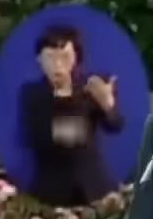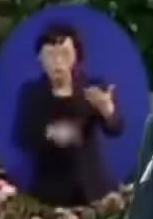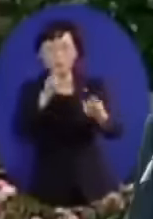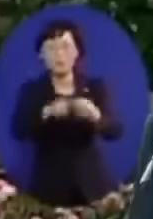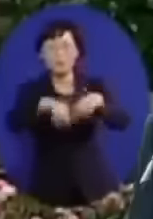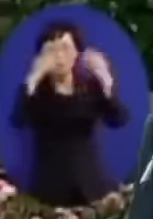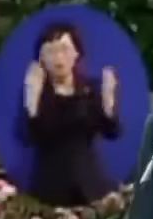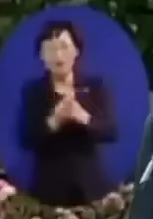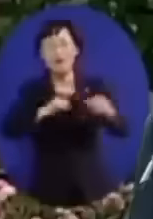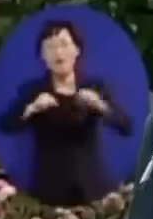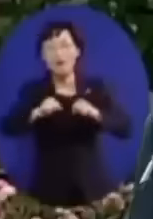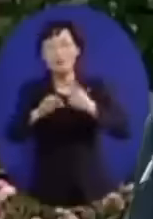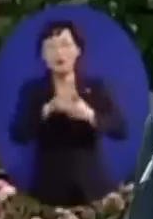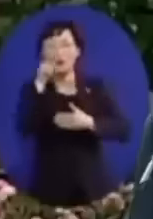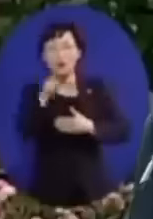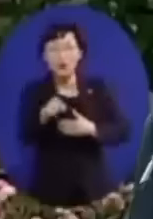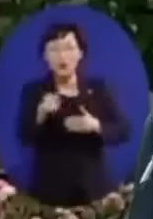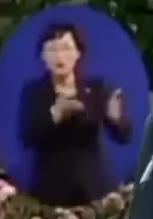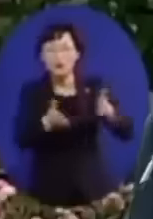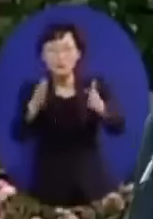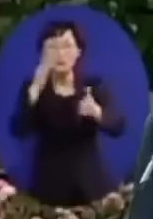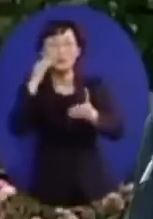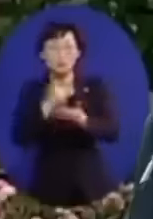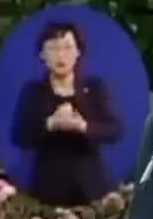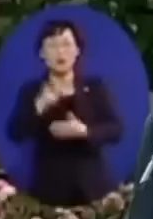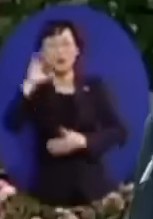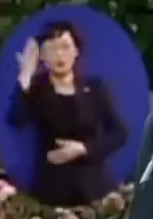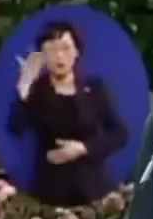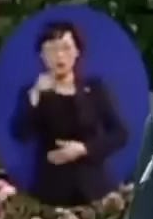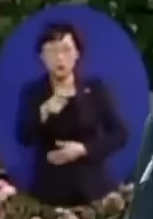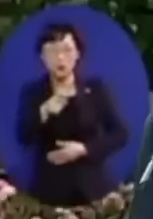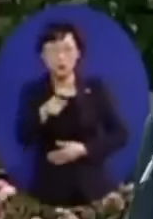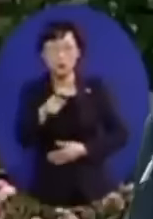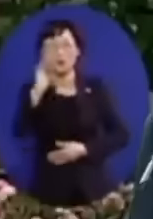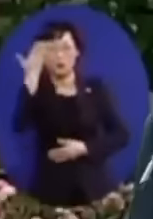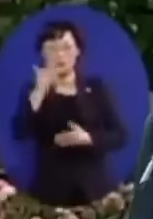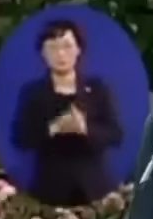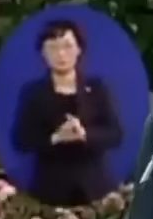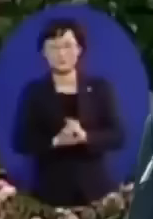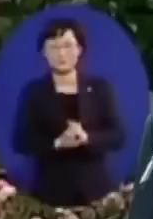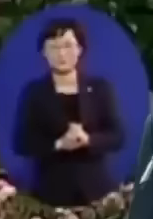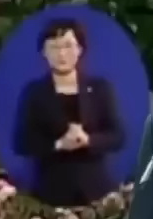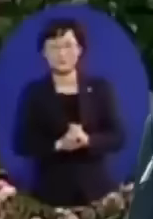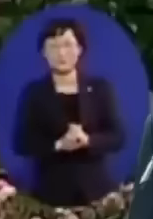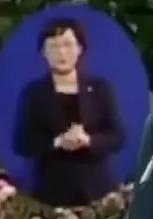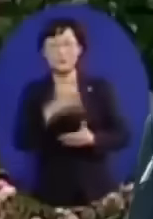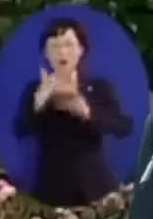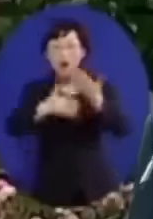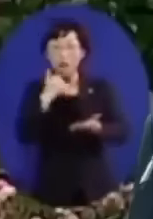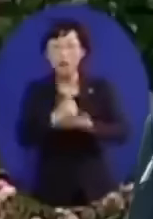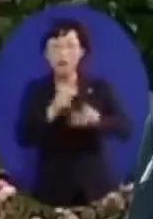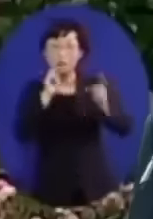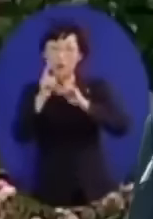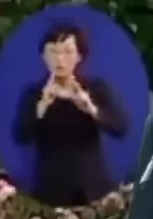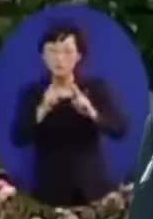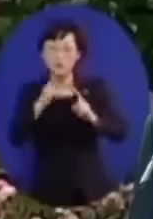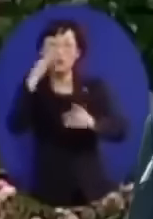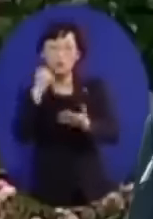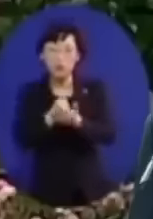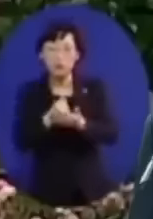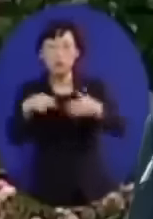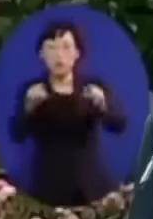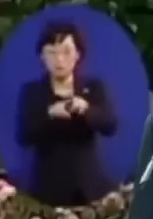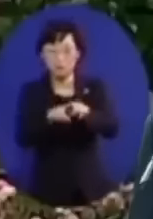행하라. 그리하면 내 길이 평탄하게 될 것이며 내가 형통하리라. 하나님 말씀과 형통은 같이 따릅니다.